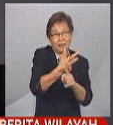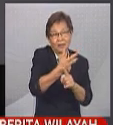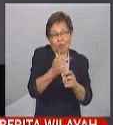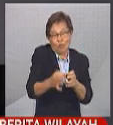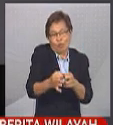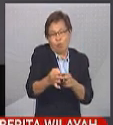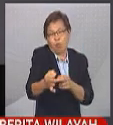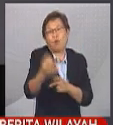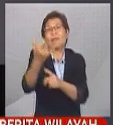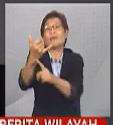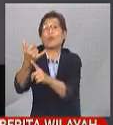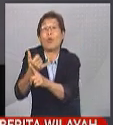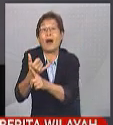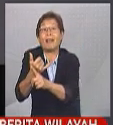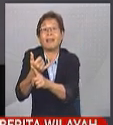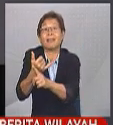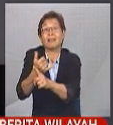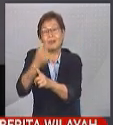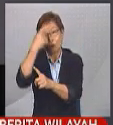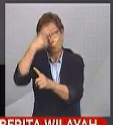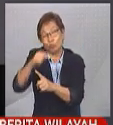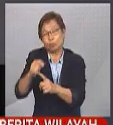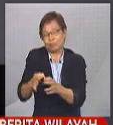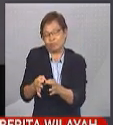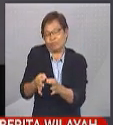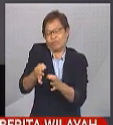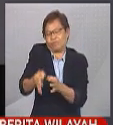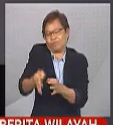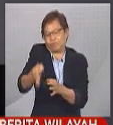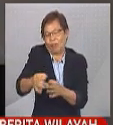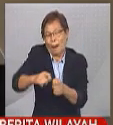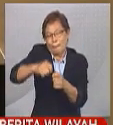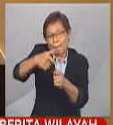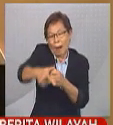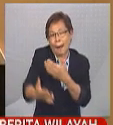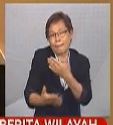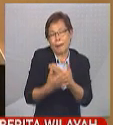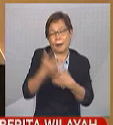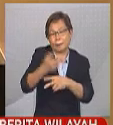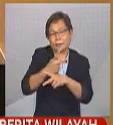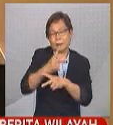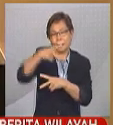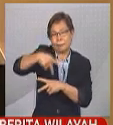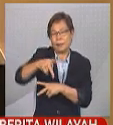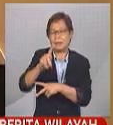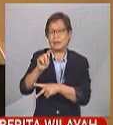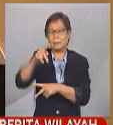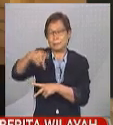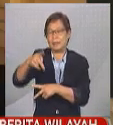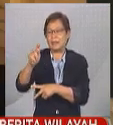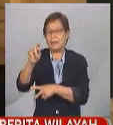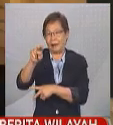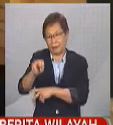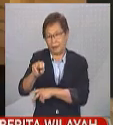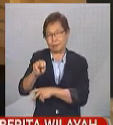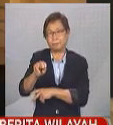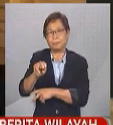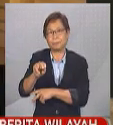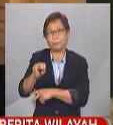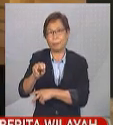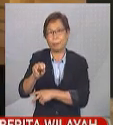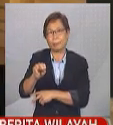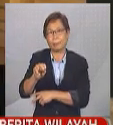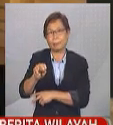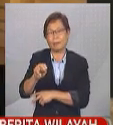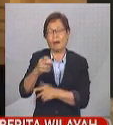bulan bagi penangguhan baran badai pinjaman perbadanan tabung pendidikan tinggi nasional